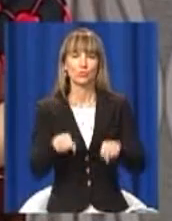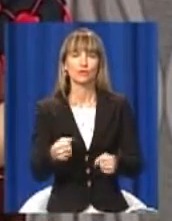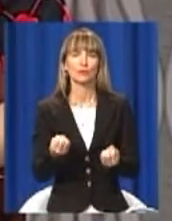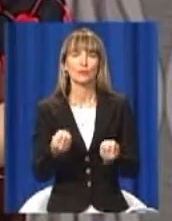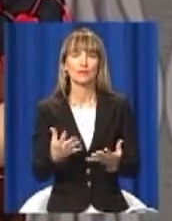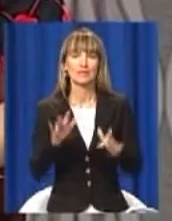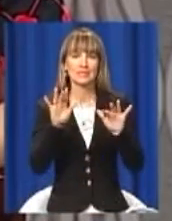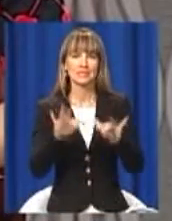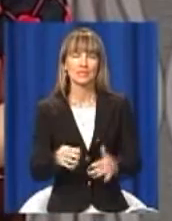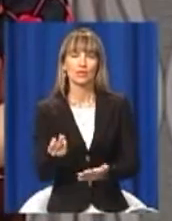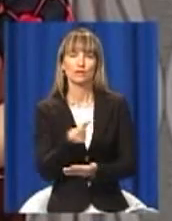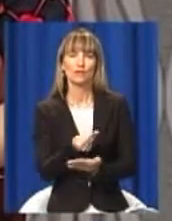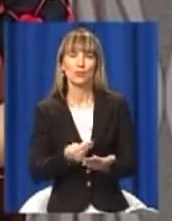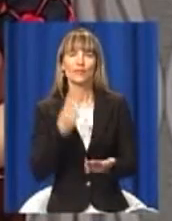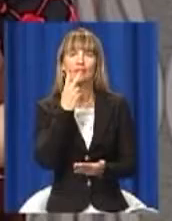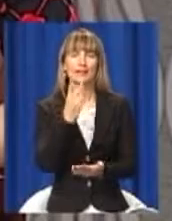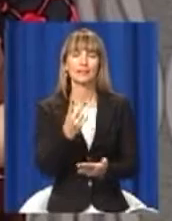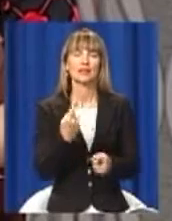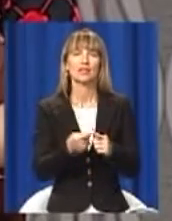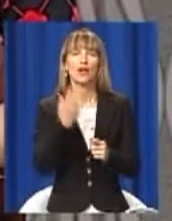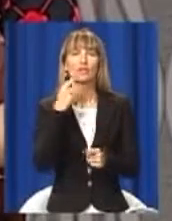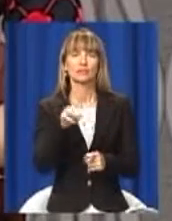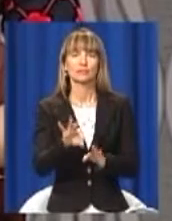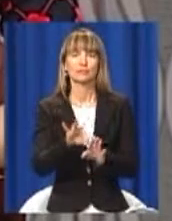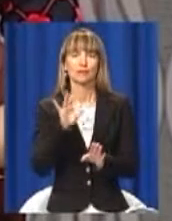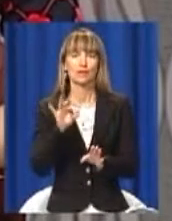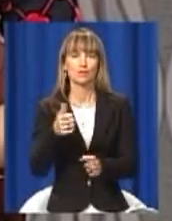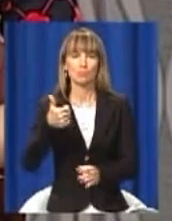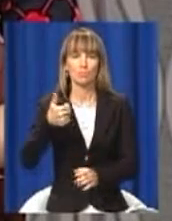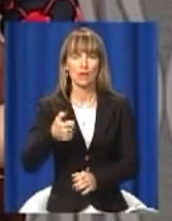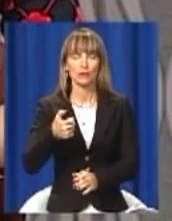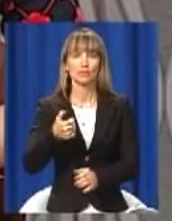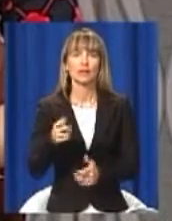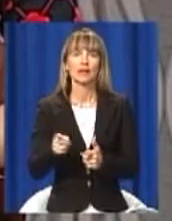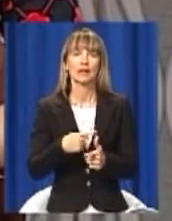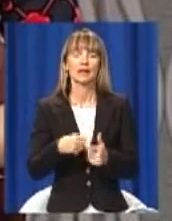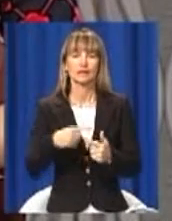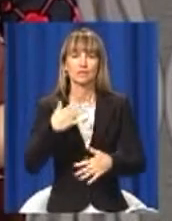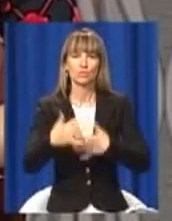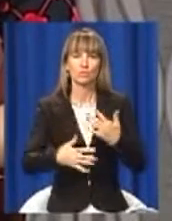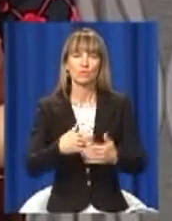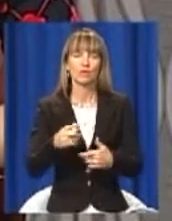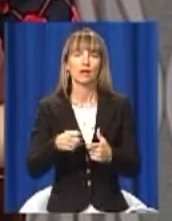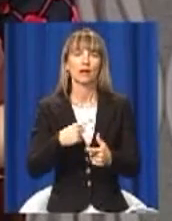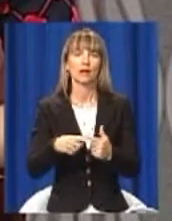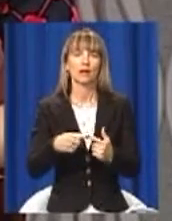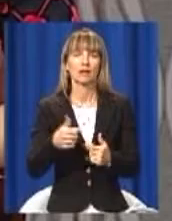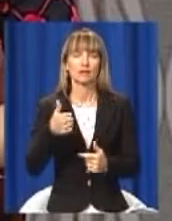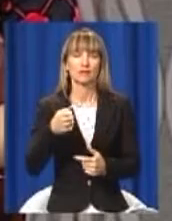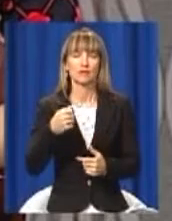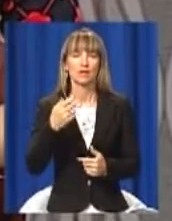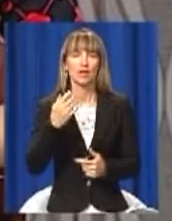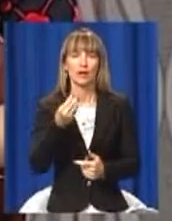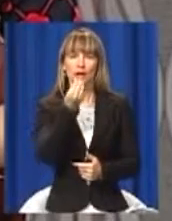просто сніг розмальовувати. Дивись, це коли ти береш якийсь там балончик, або певний якийсь суміш, або барвник харчовий, або ще якусь таку кольорову